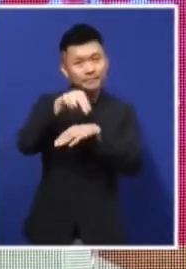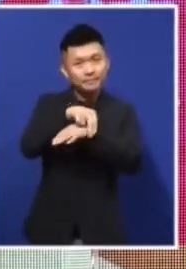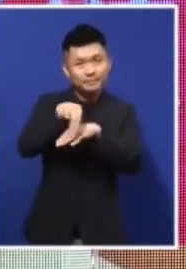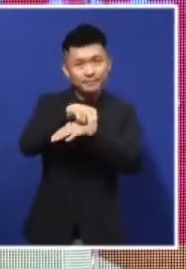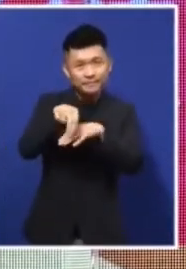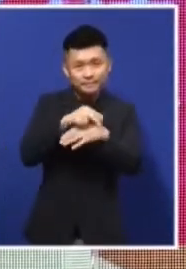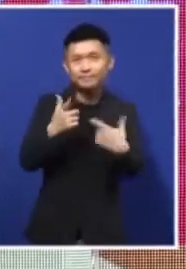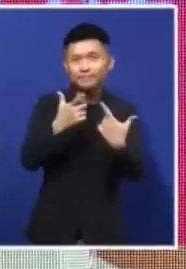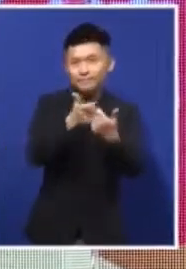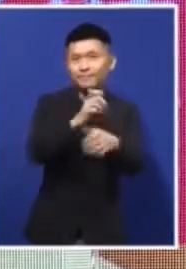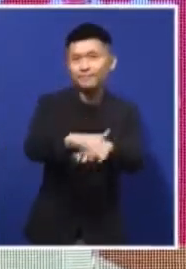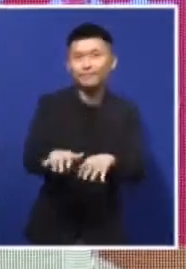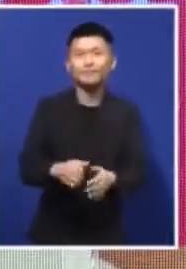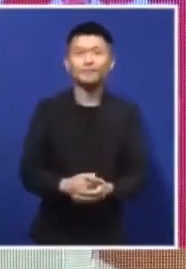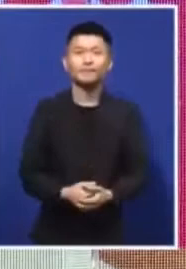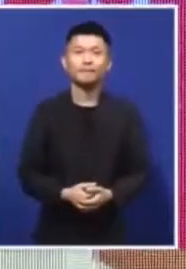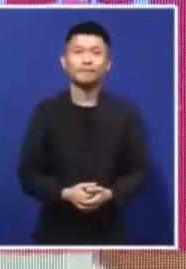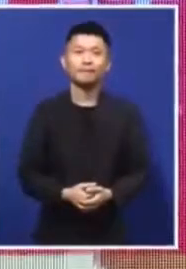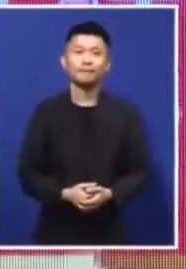理，谢谢。